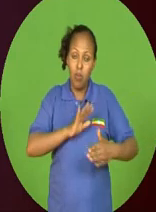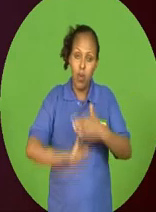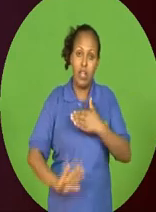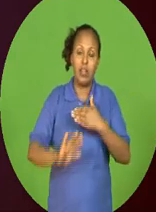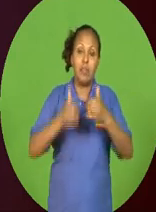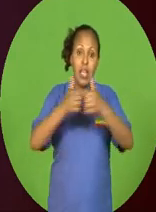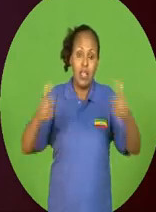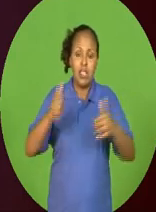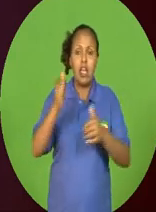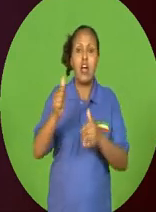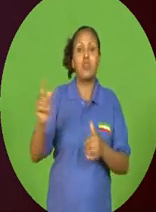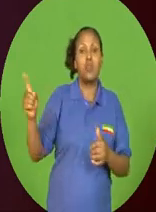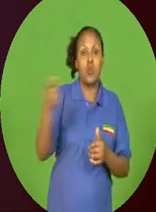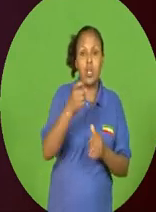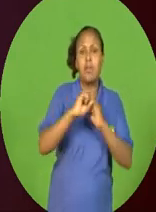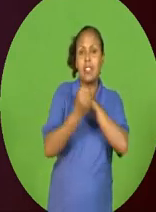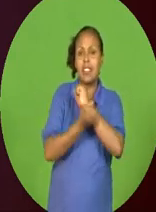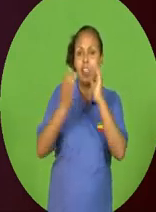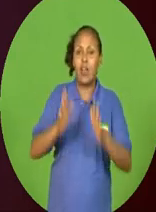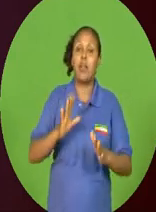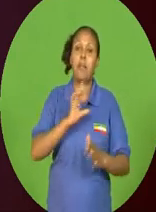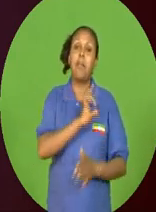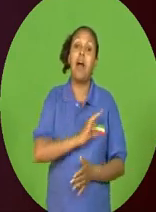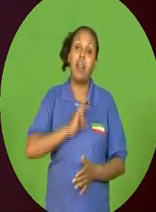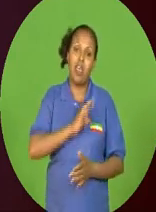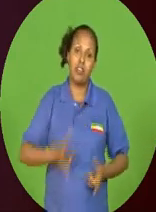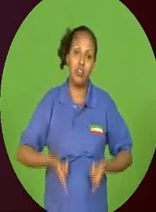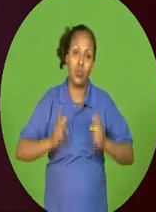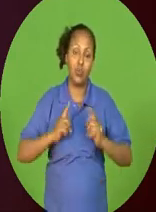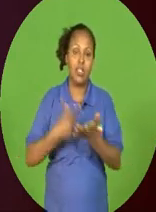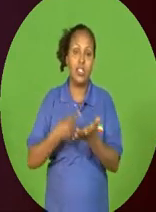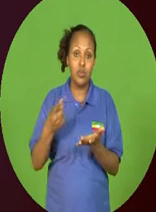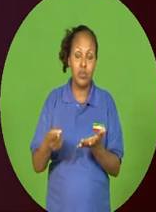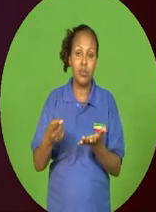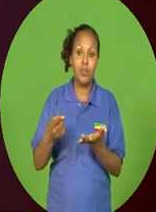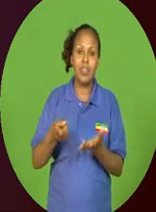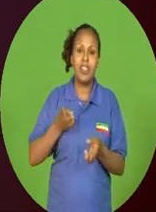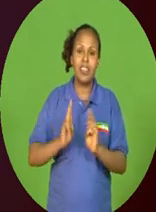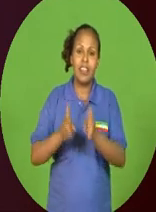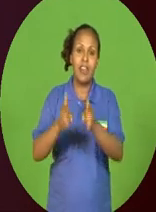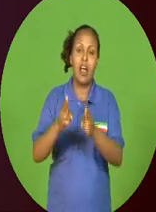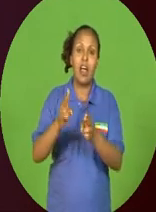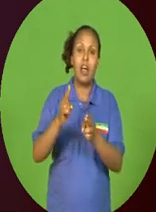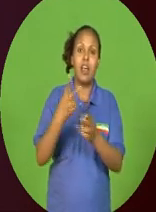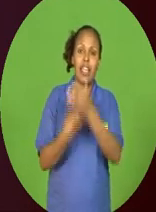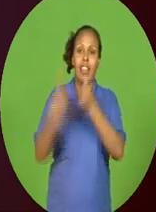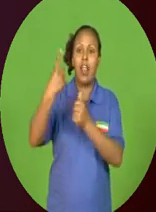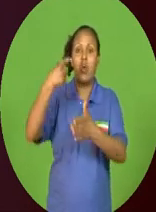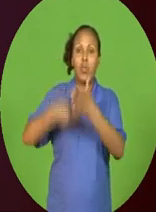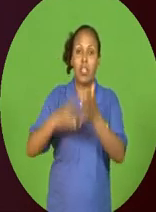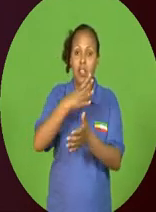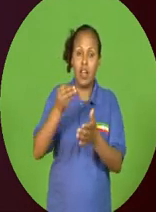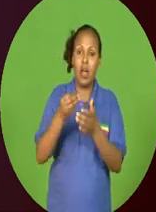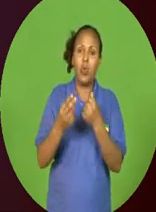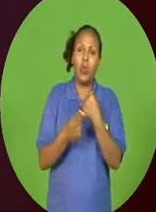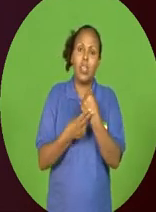ከረጅም ልቦለድ የሚለይባቸው የራሱ የሆነ መሰረታዊ ባህሪያት ሲኖሩት እነርሱም ጥድፊያ፣